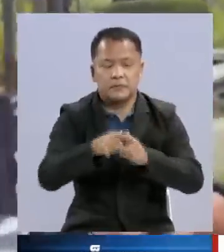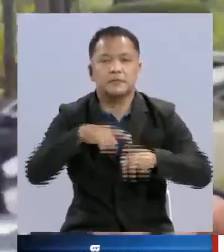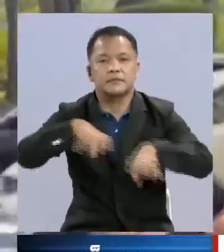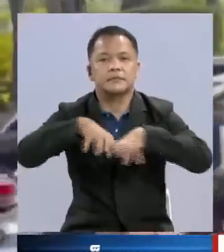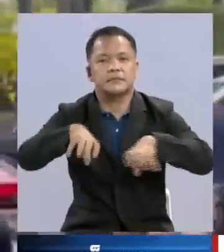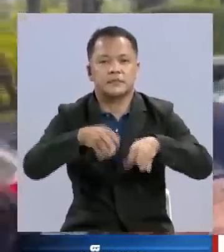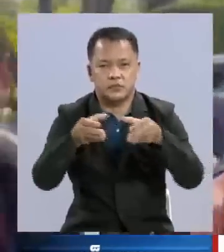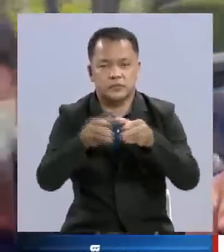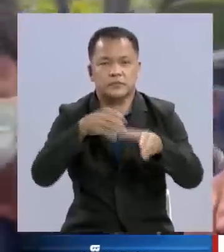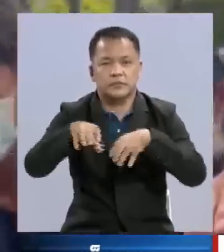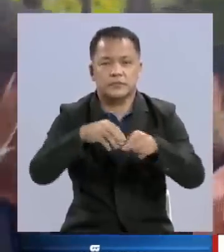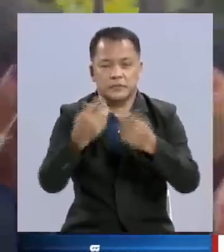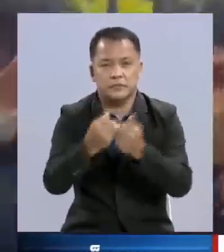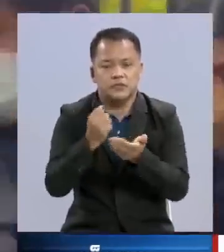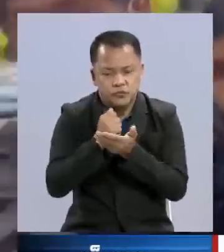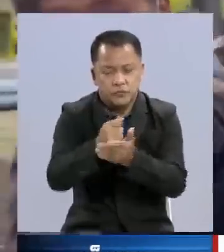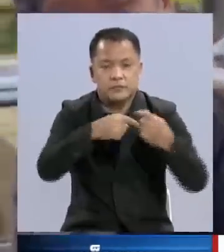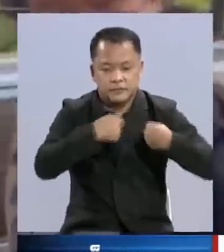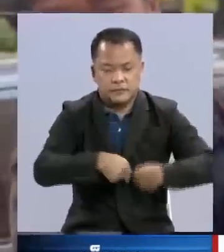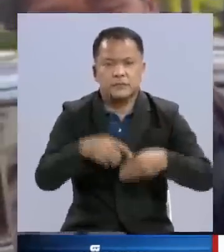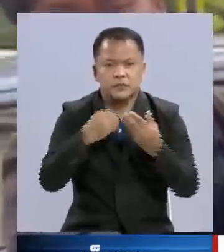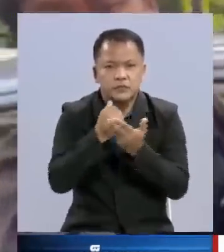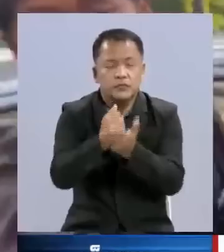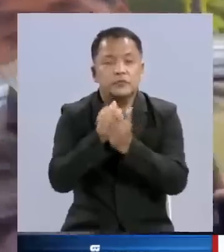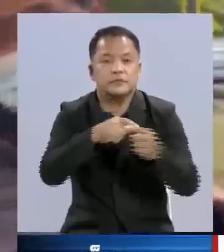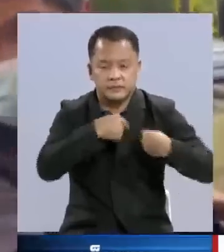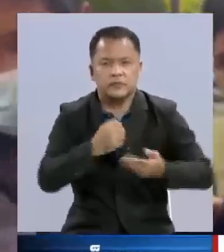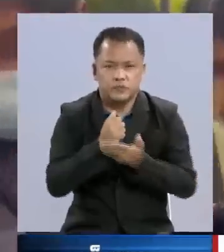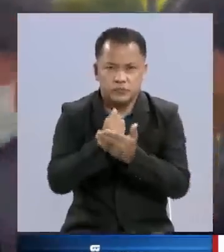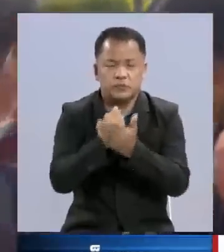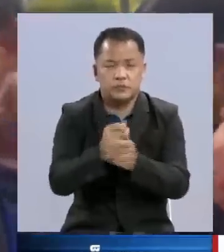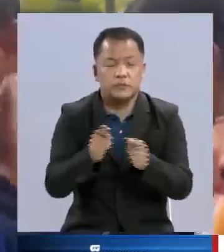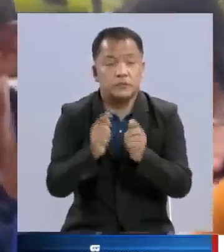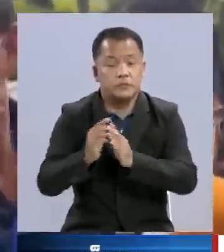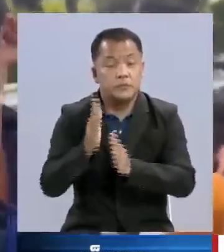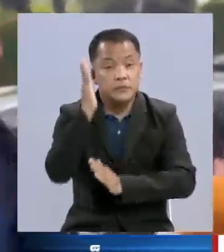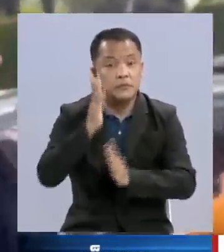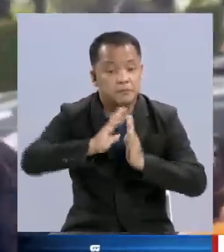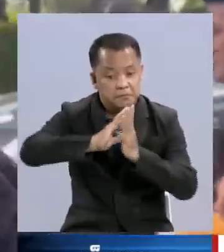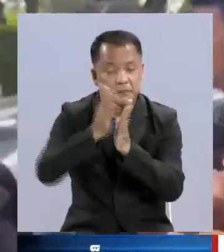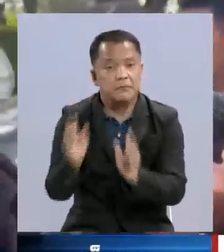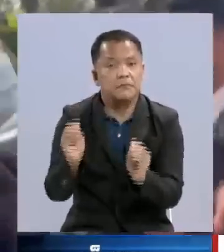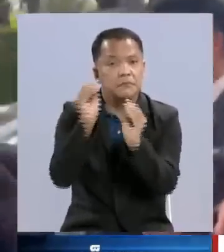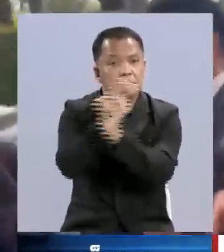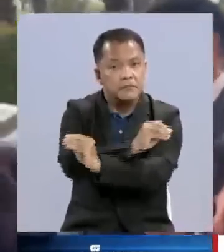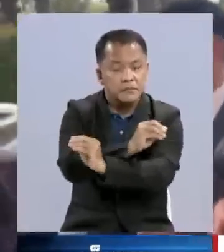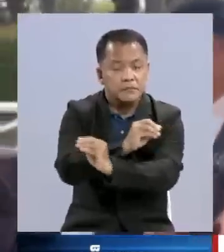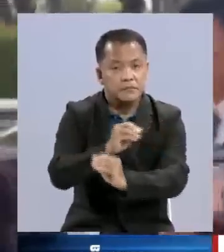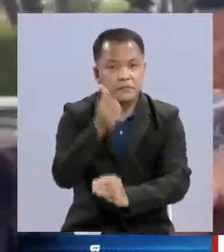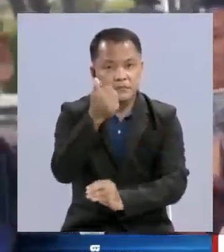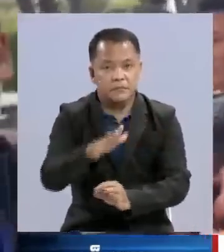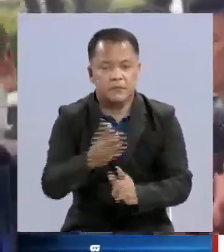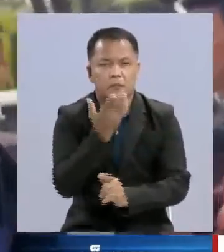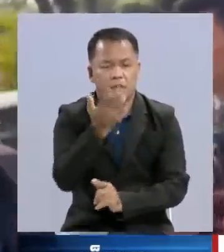ำเนินการอยู่เลยแล้วต้องช่วยให้กำลังใจกันด้วยคุณอนุทินใช้คำนี้เลยนะครับส่วนจะมีโอกาสจะเปลี่ยนขั้วหรือเปล่าคุณอนุทินบอกว่